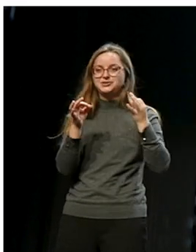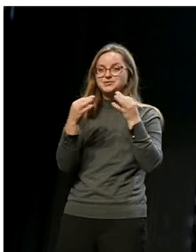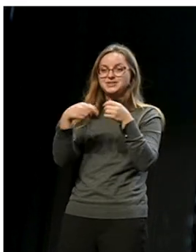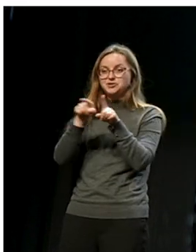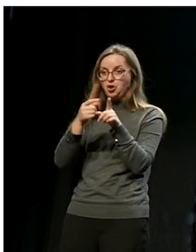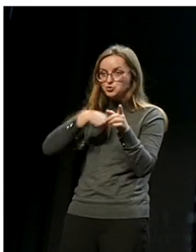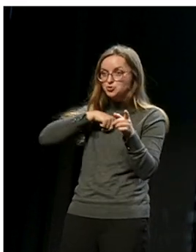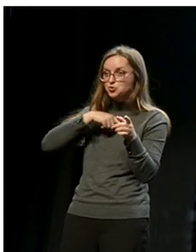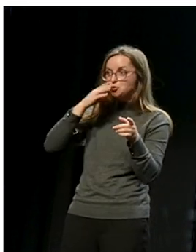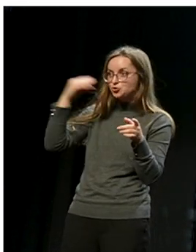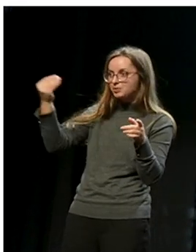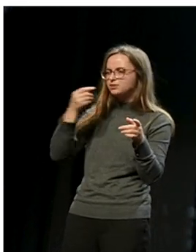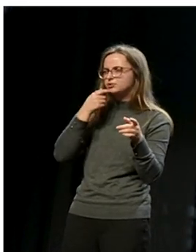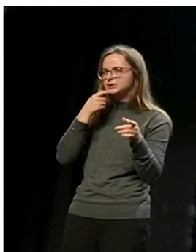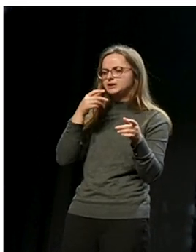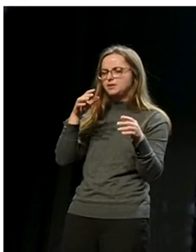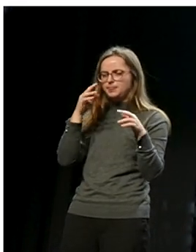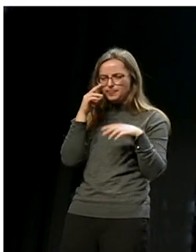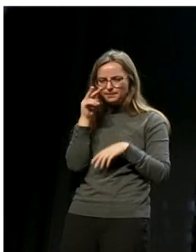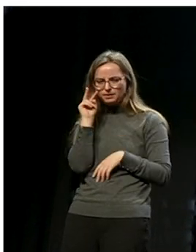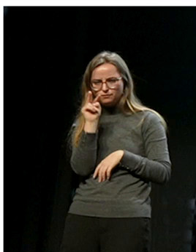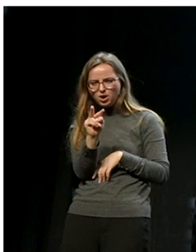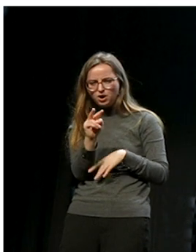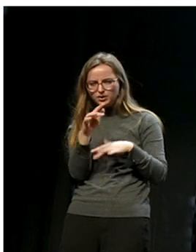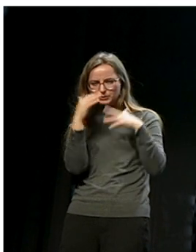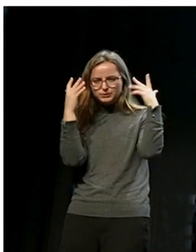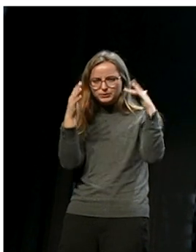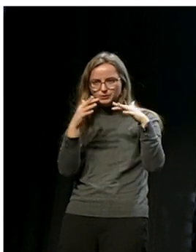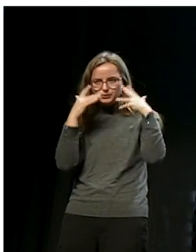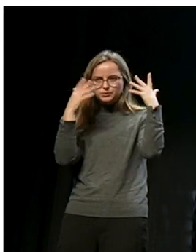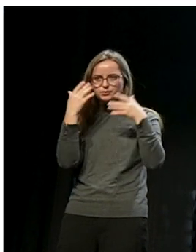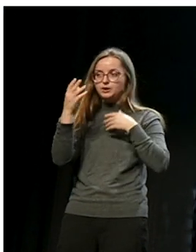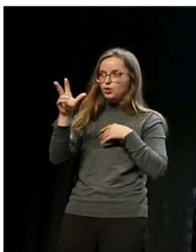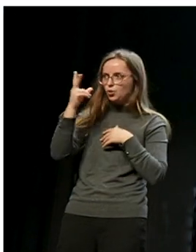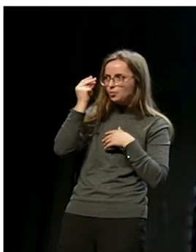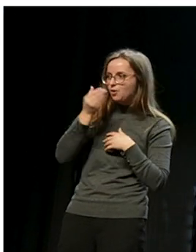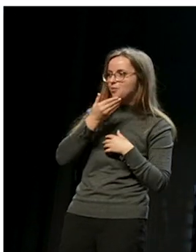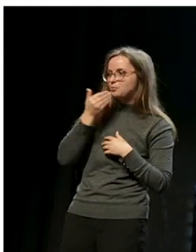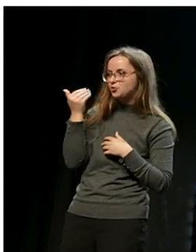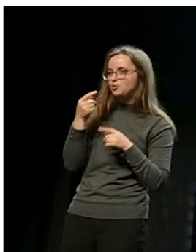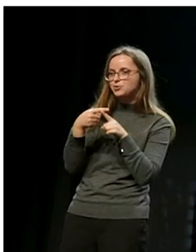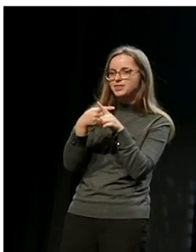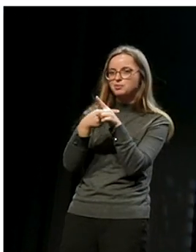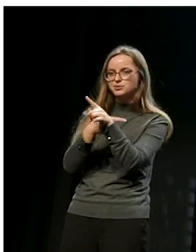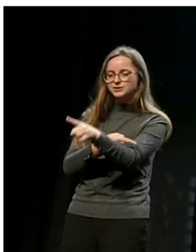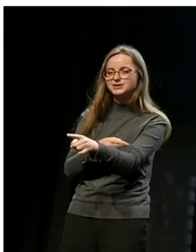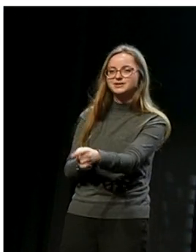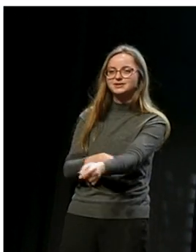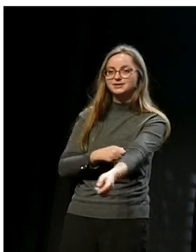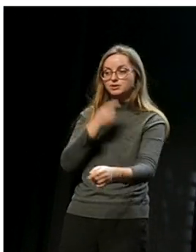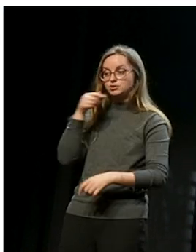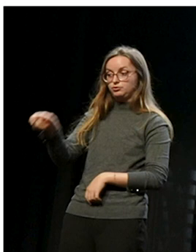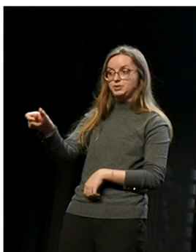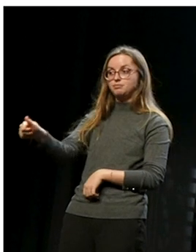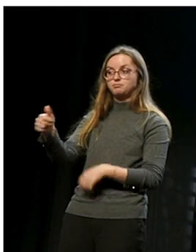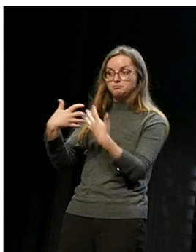nous. En fait, il va affiner son regard, si j'ose dire, d'accord ? Ou son oreille, ou sa faculté d'écrire. Donc, en fait, le système va apprendre de